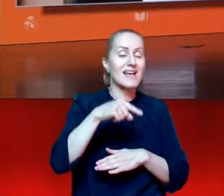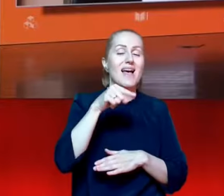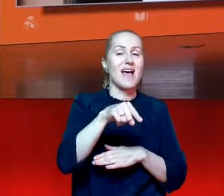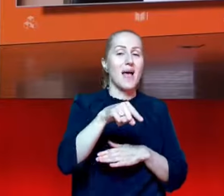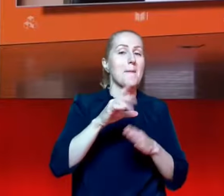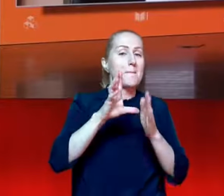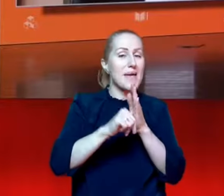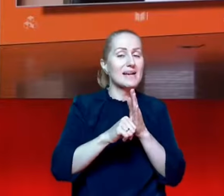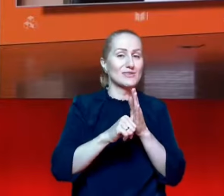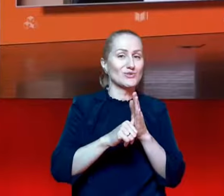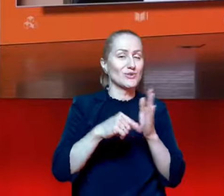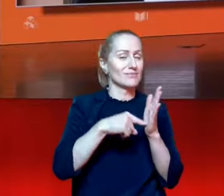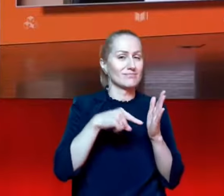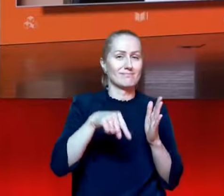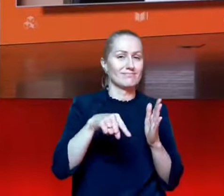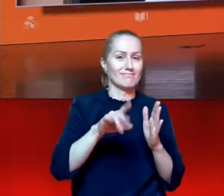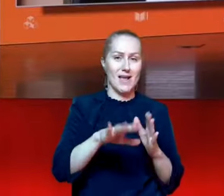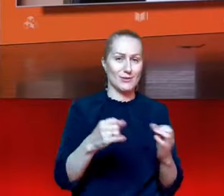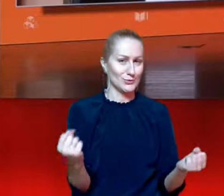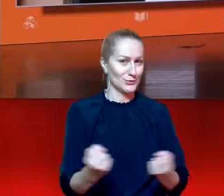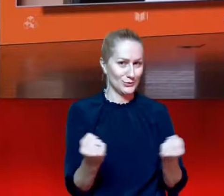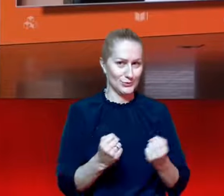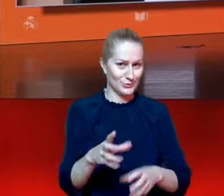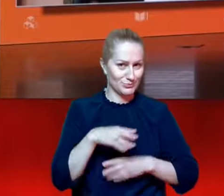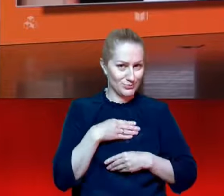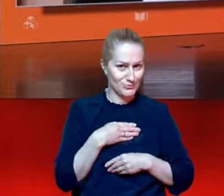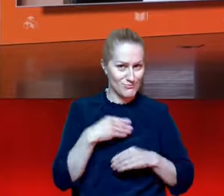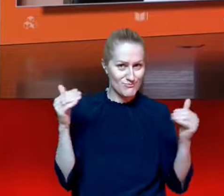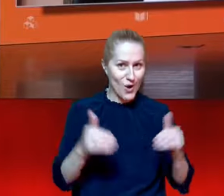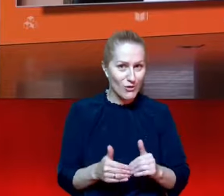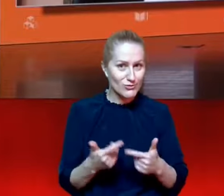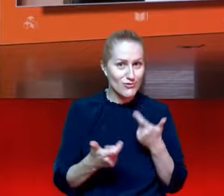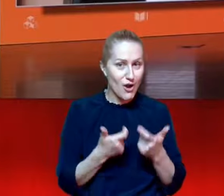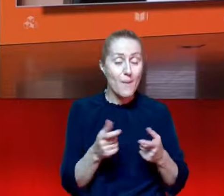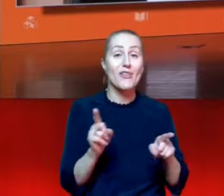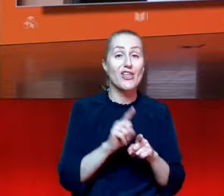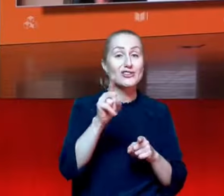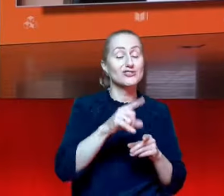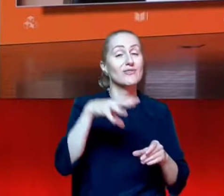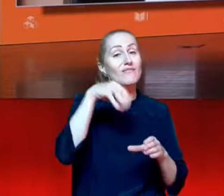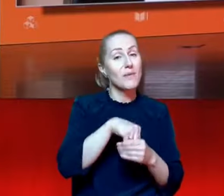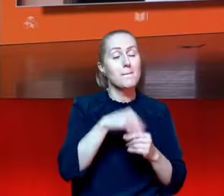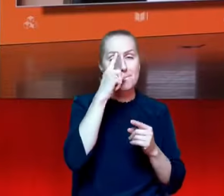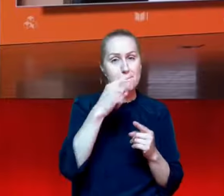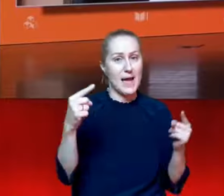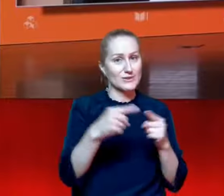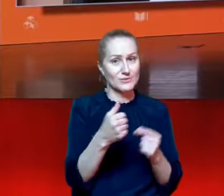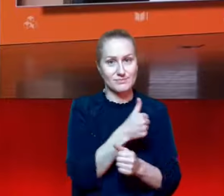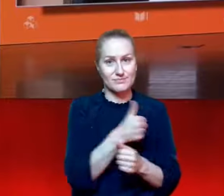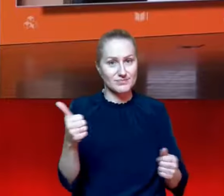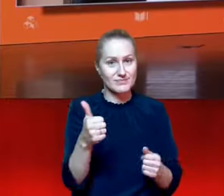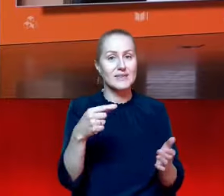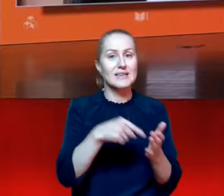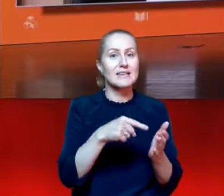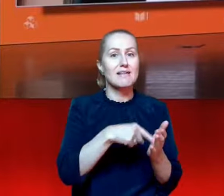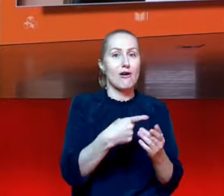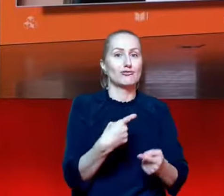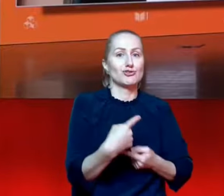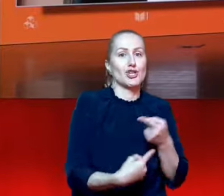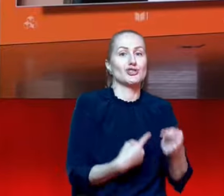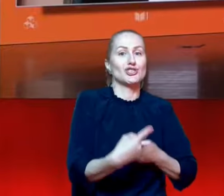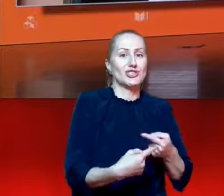ma ogromne możliwości i że właśnie wpisuje się doskonale w tę koncepcję